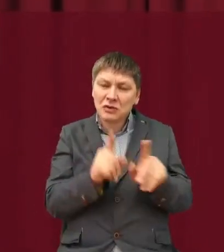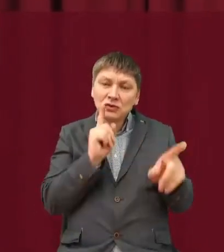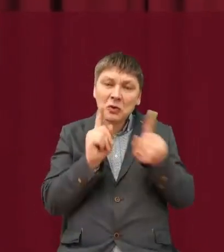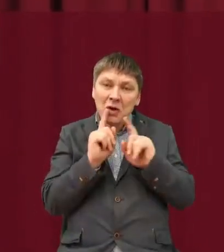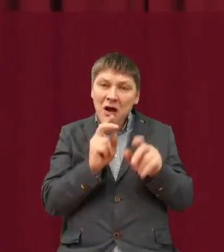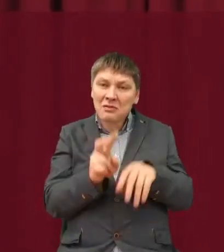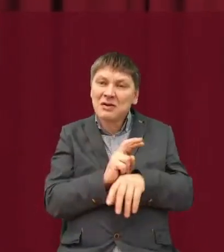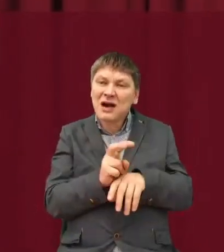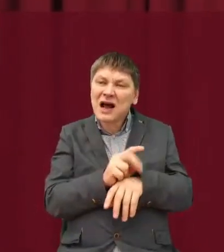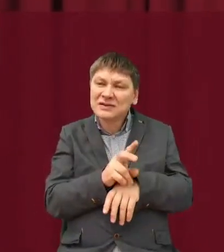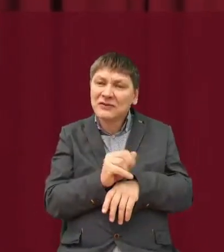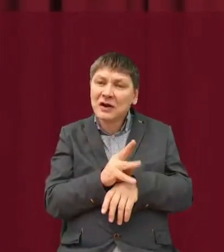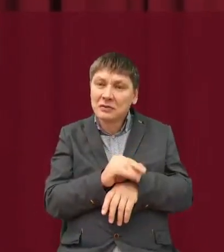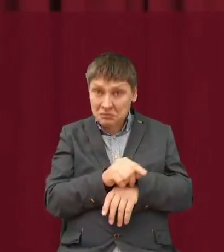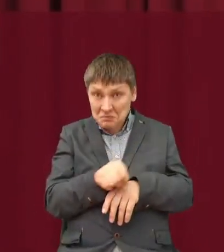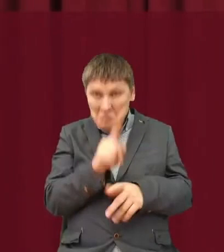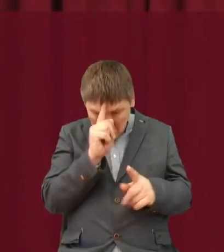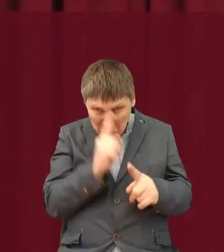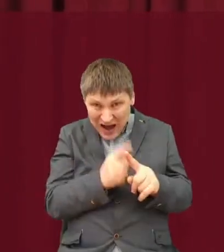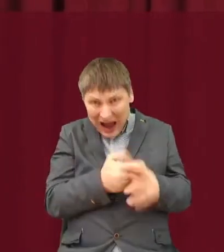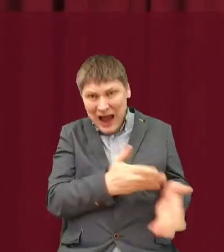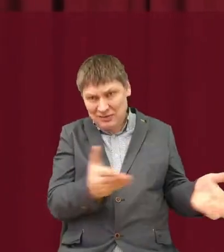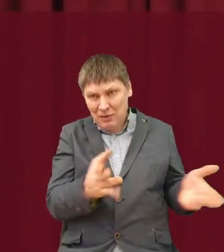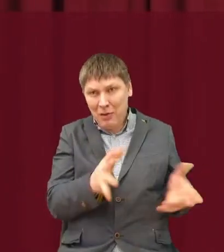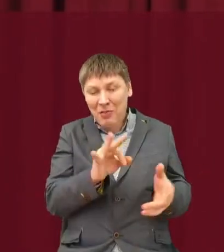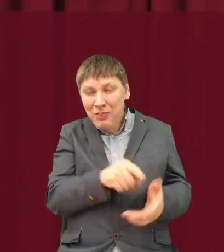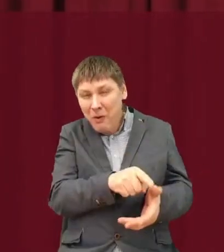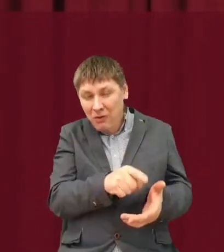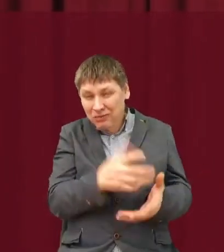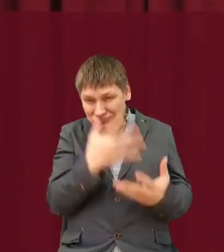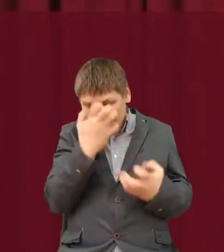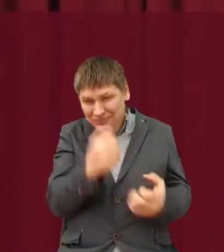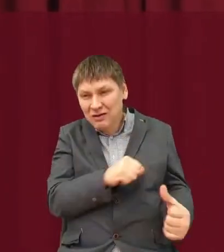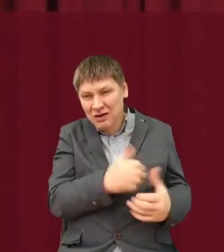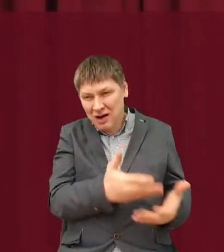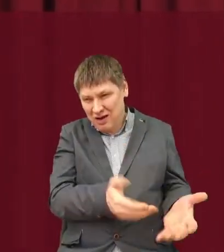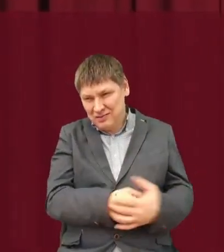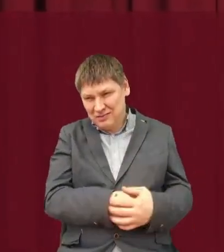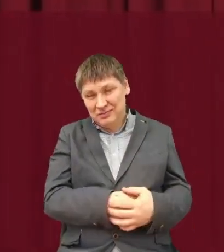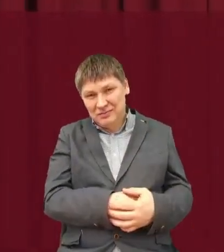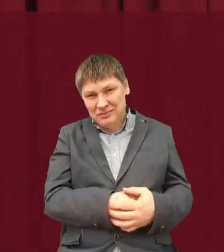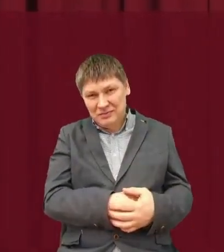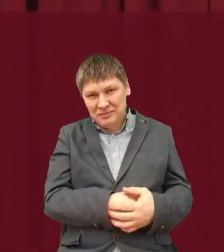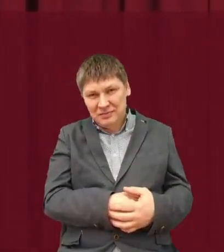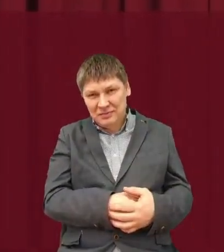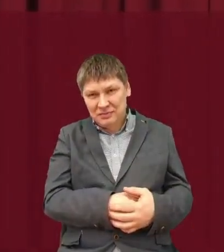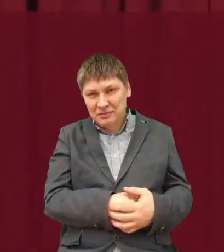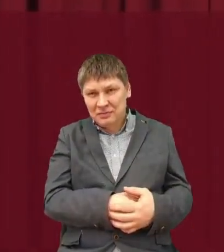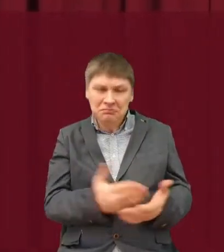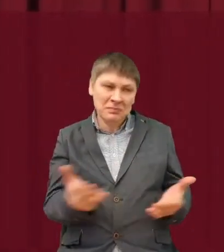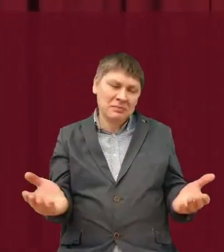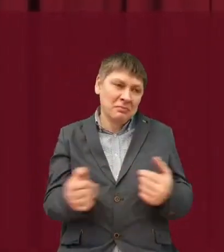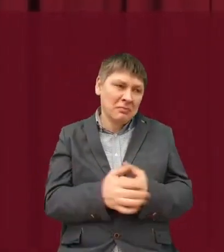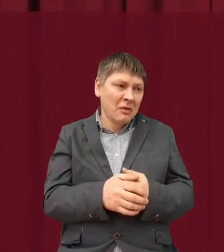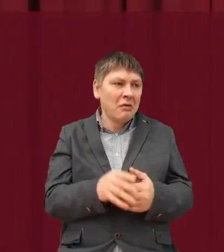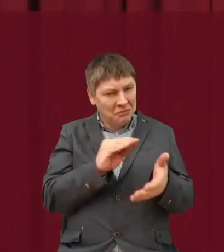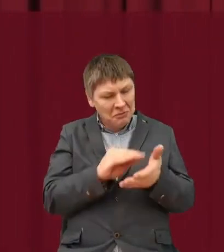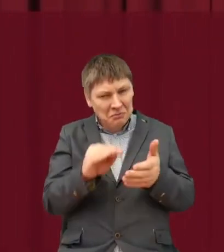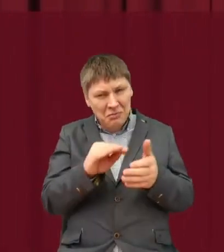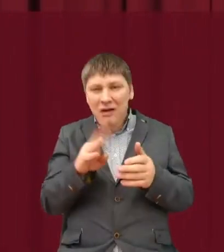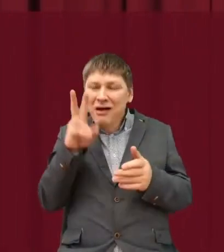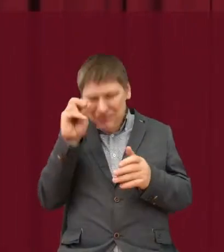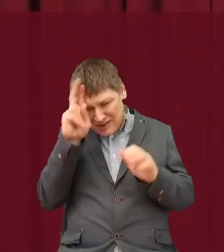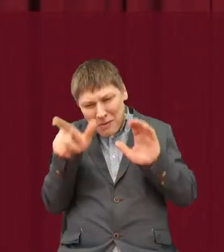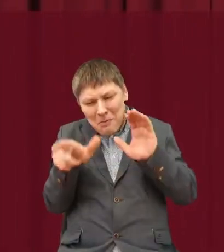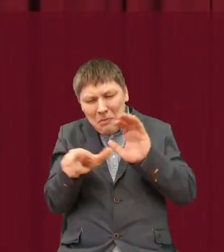развратителей Да это место писания которое было прочитано не преклоняйтесь по